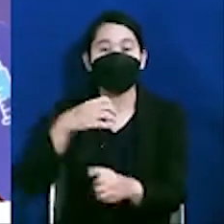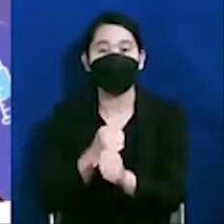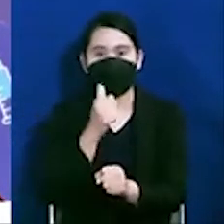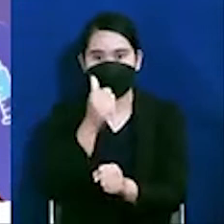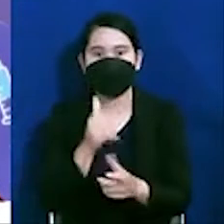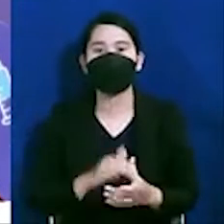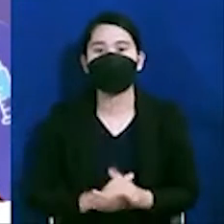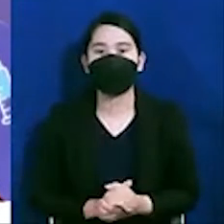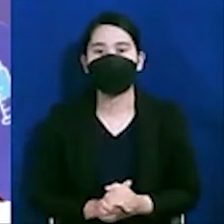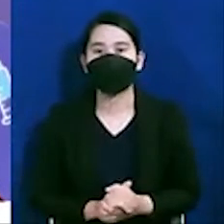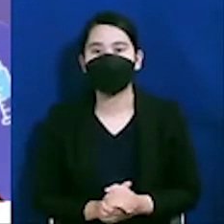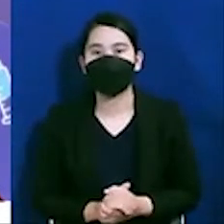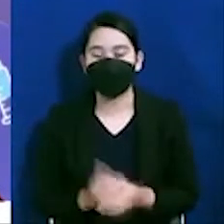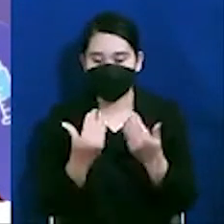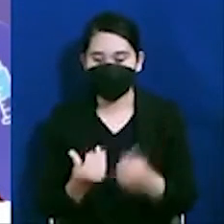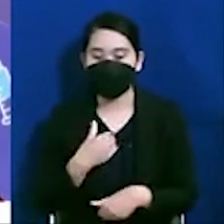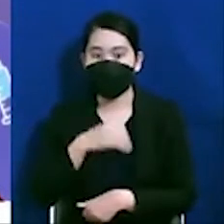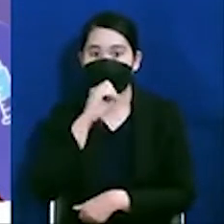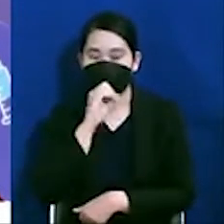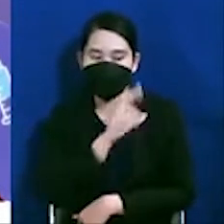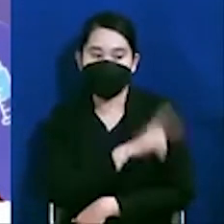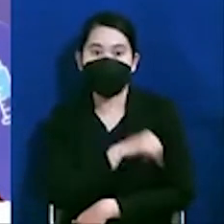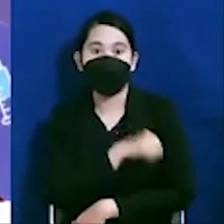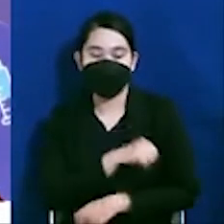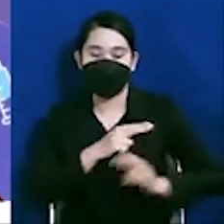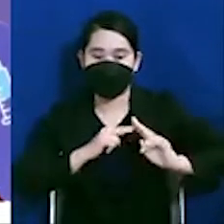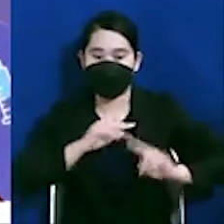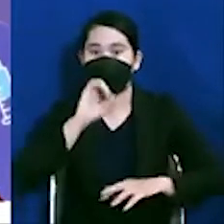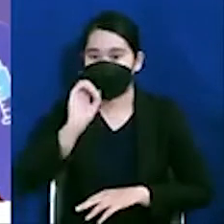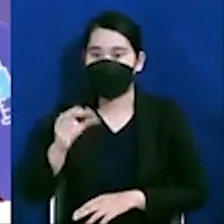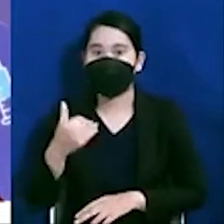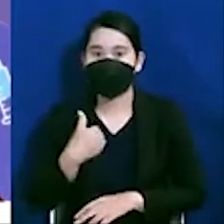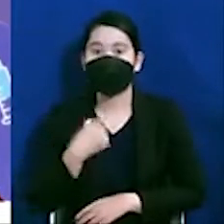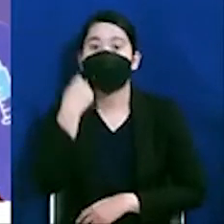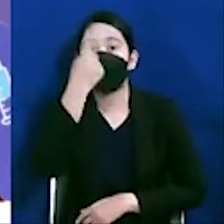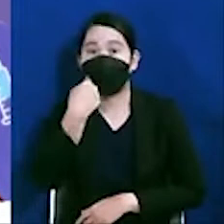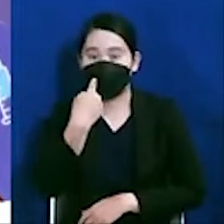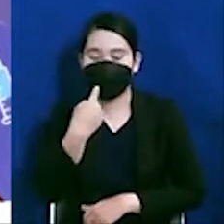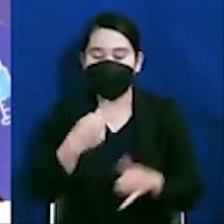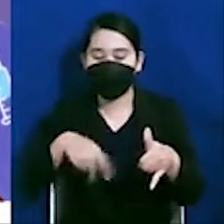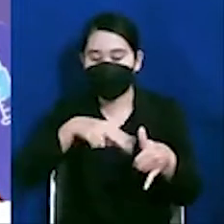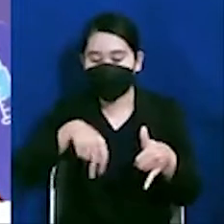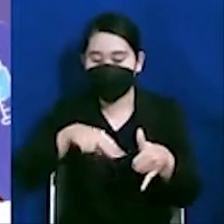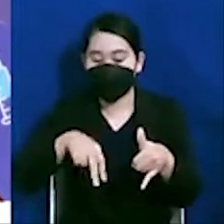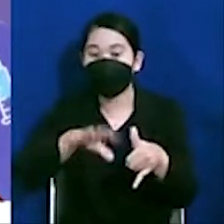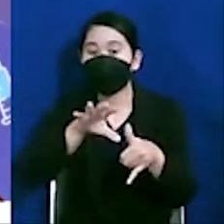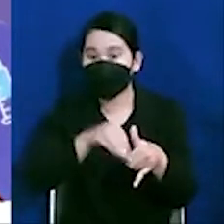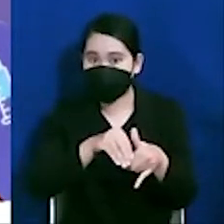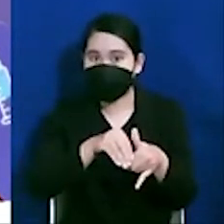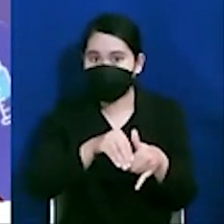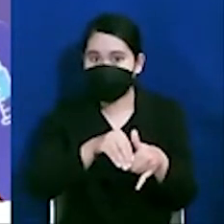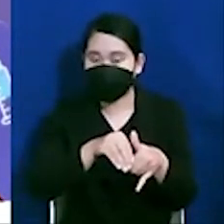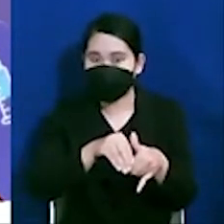ที่เราได้แจ้งทางสารกรเอกชนก็คือถ้าหากท่านตรวจผู้ป่วยแล้วนะครับก็